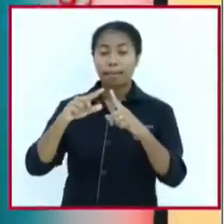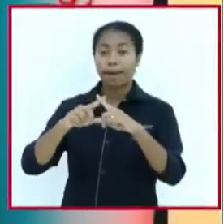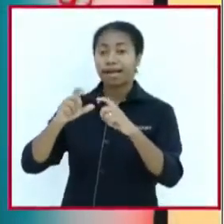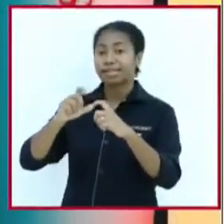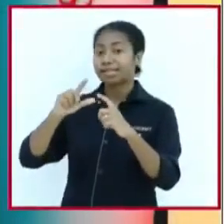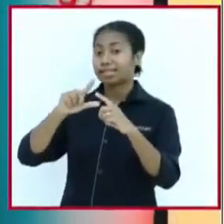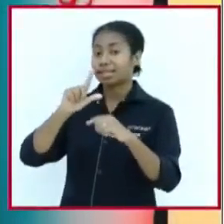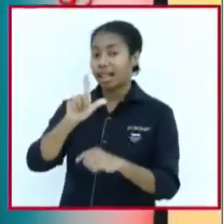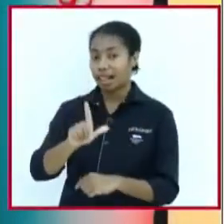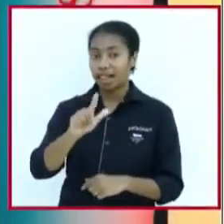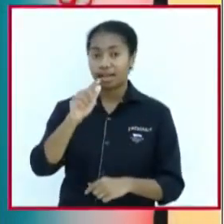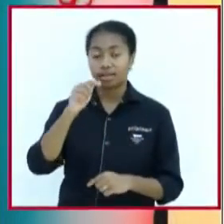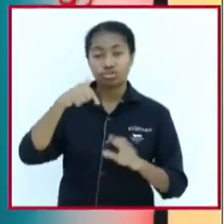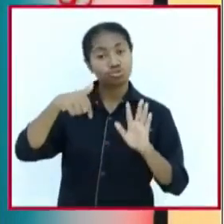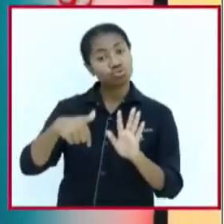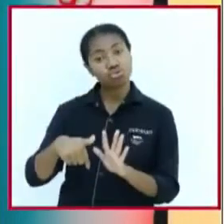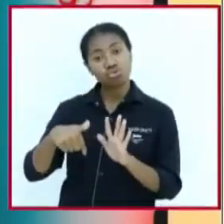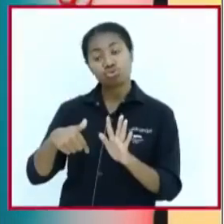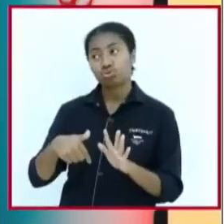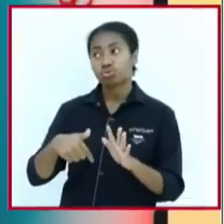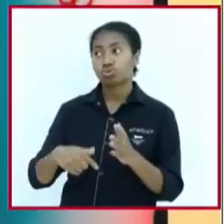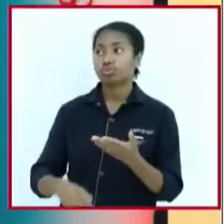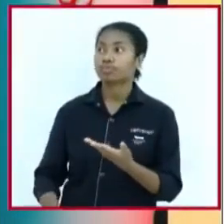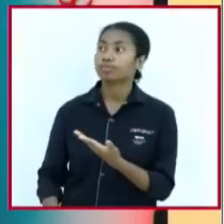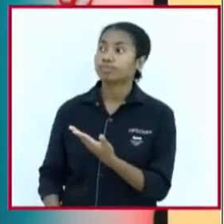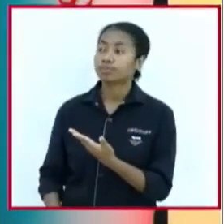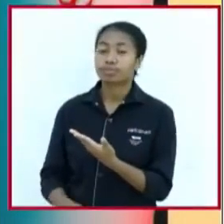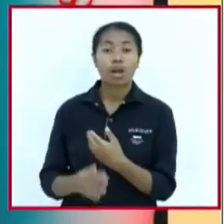dan Mercedez